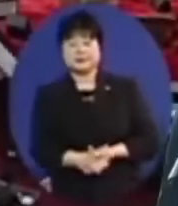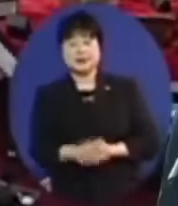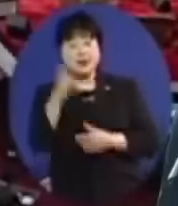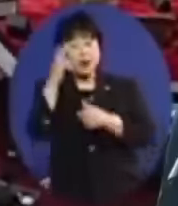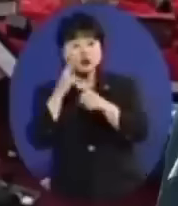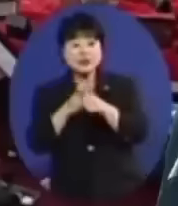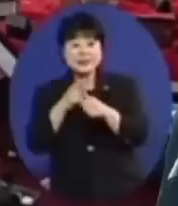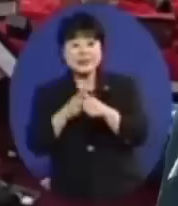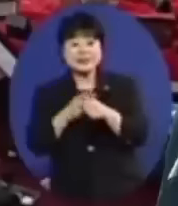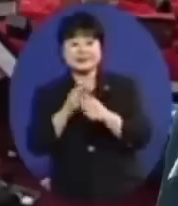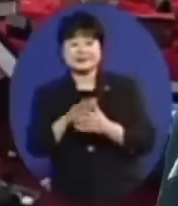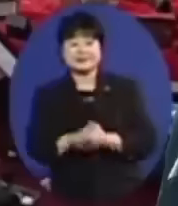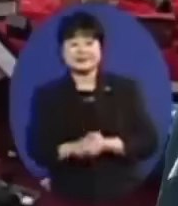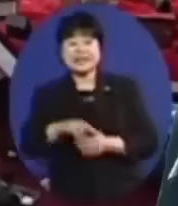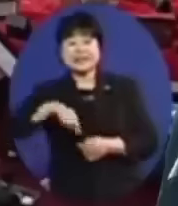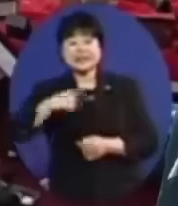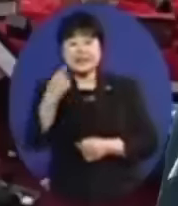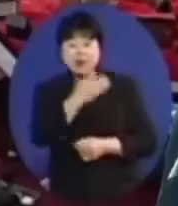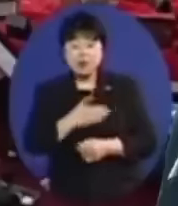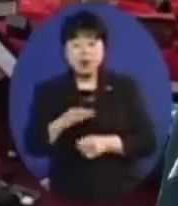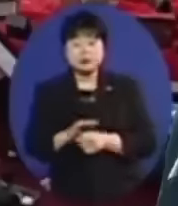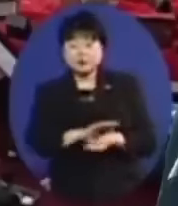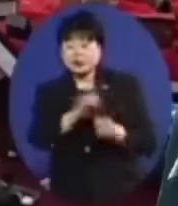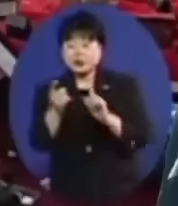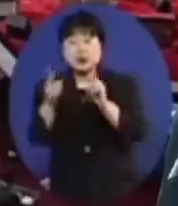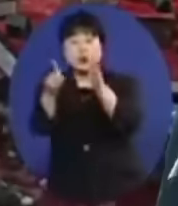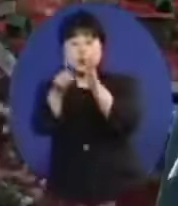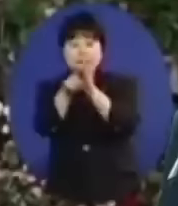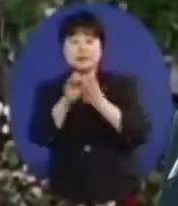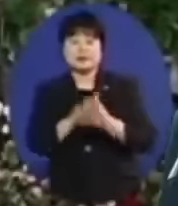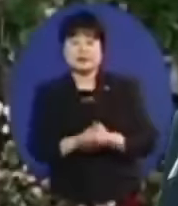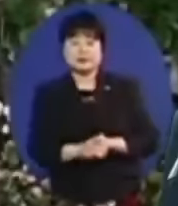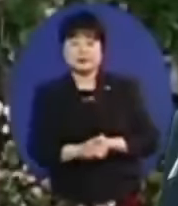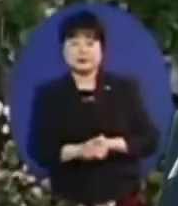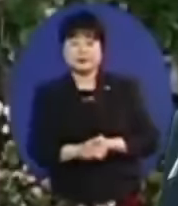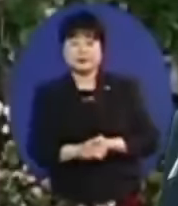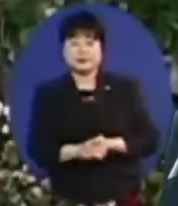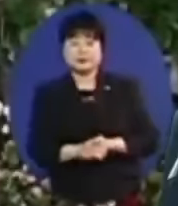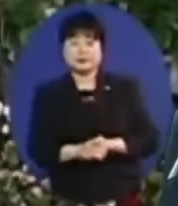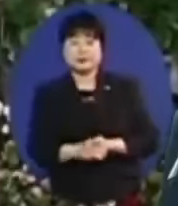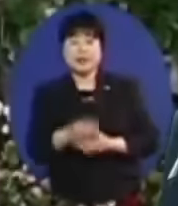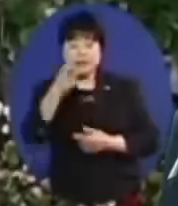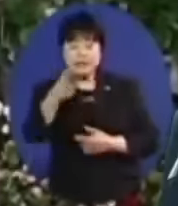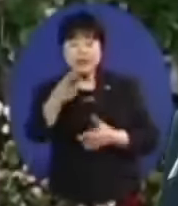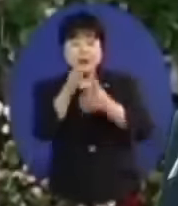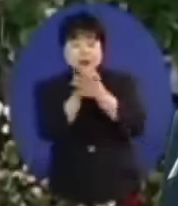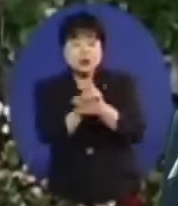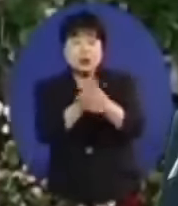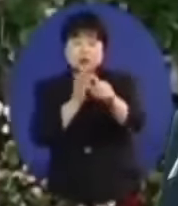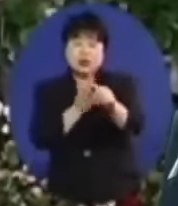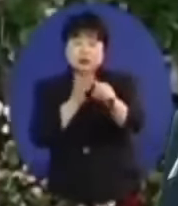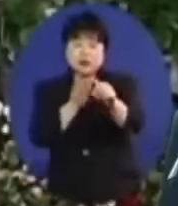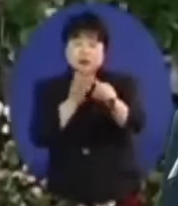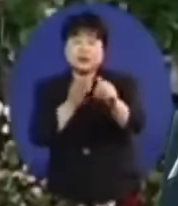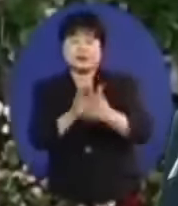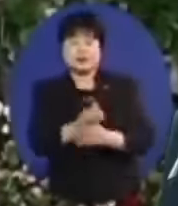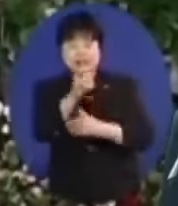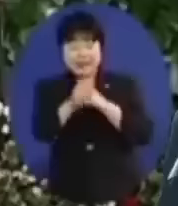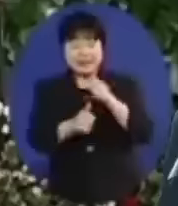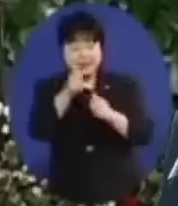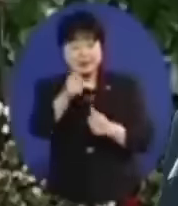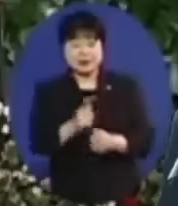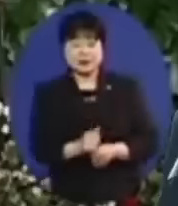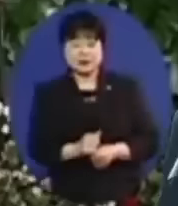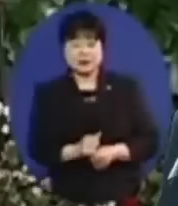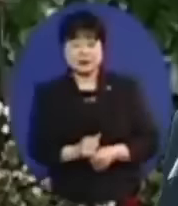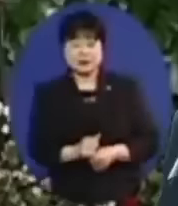바울이 자기 몸의 치료를 위해서 세 번 기도해서 하나님께